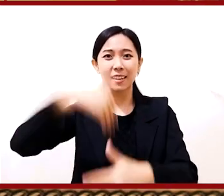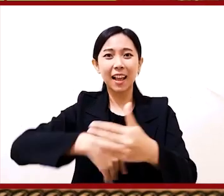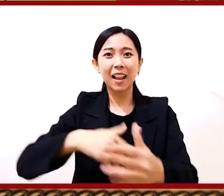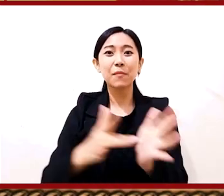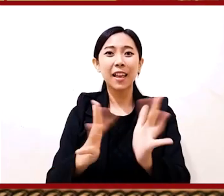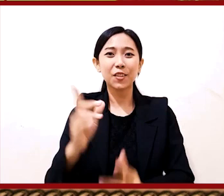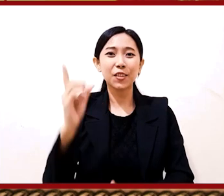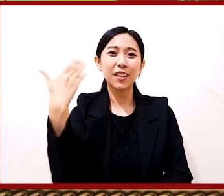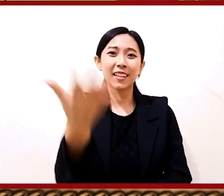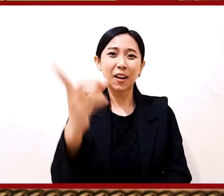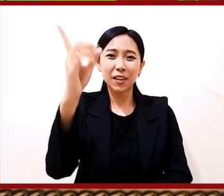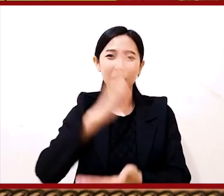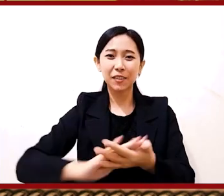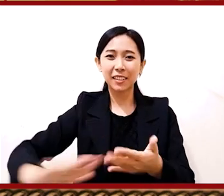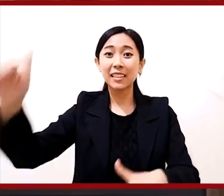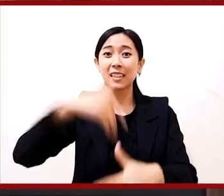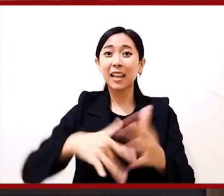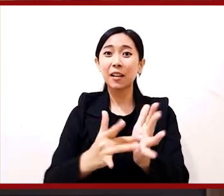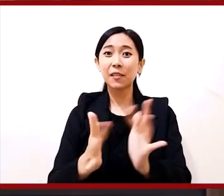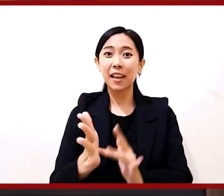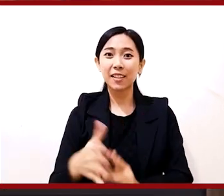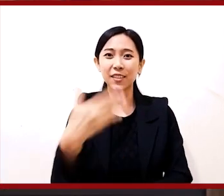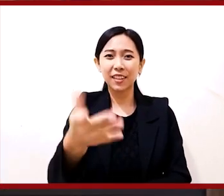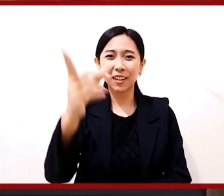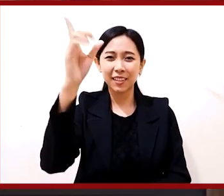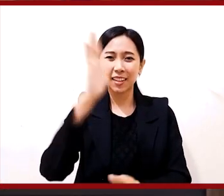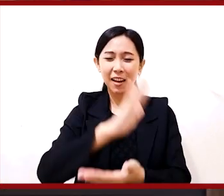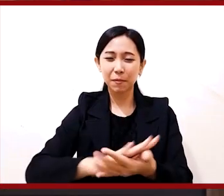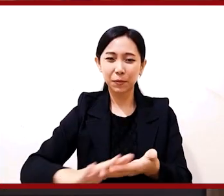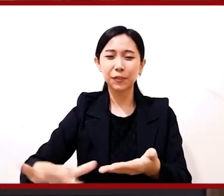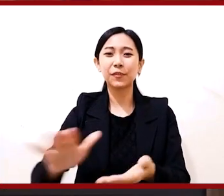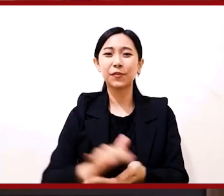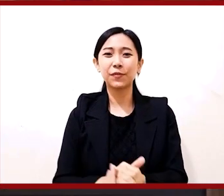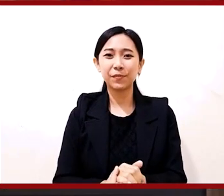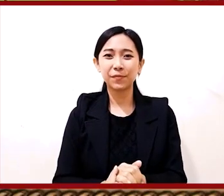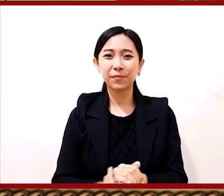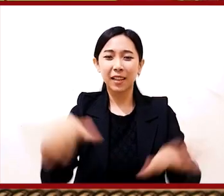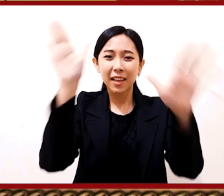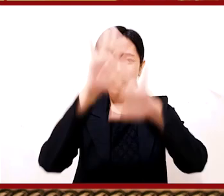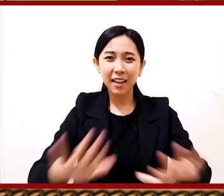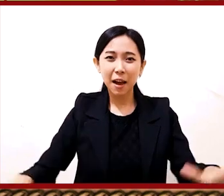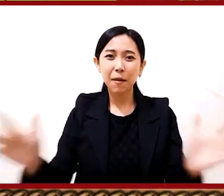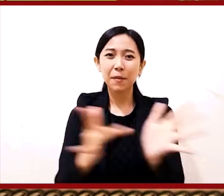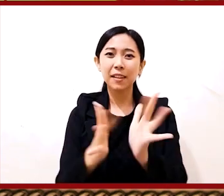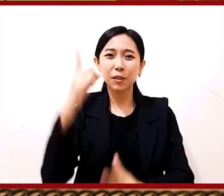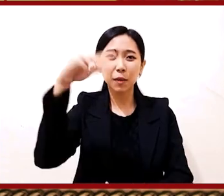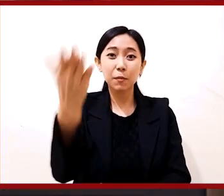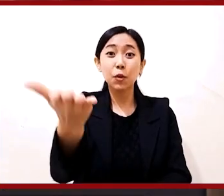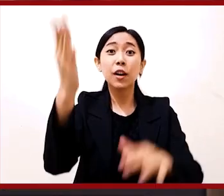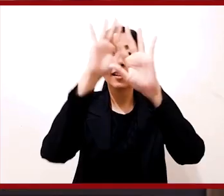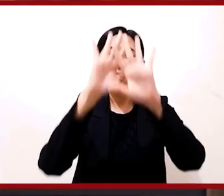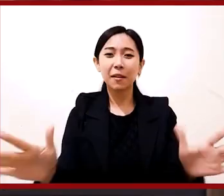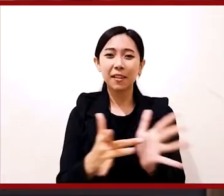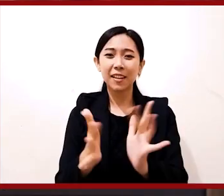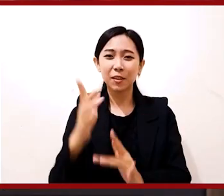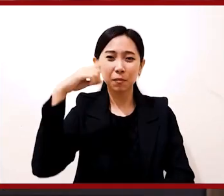dalam Kristus engkau telah diampuni. Di dalam Kristus engkau pun telah diampuni. Damai Kristus bagimu.